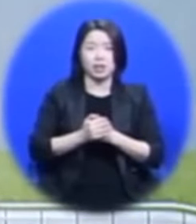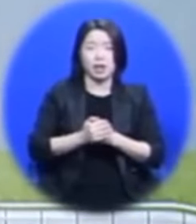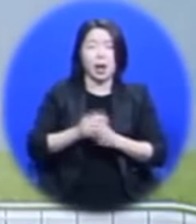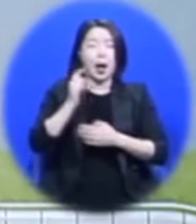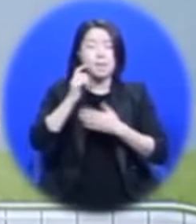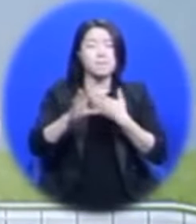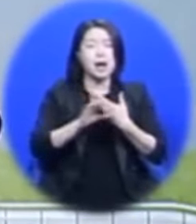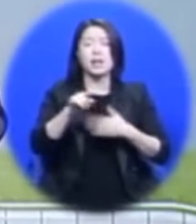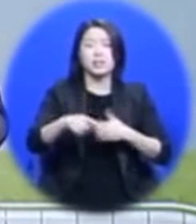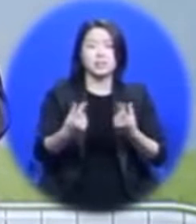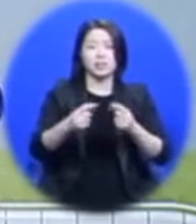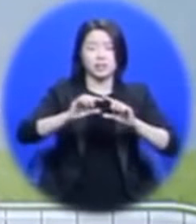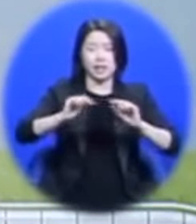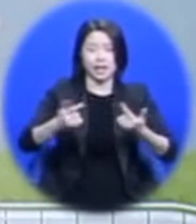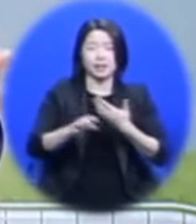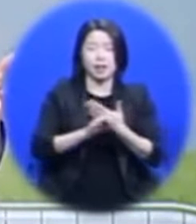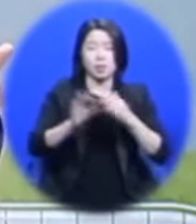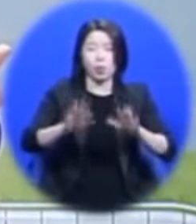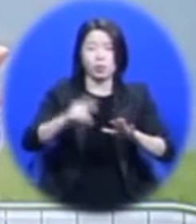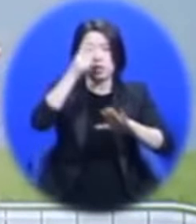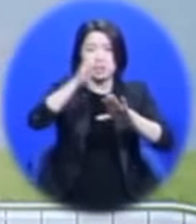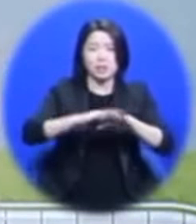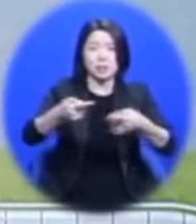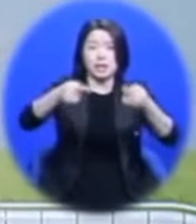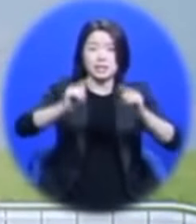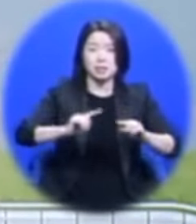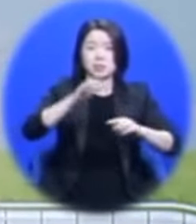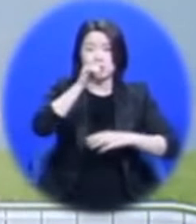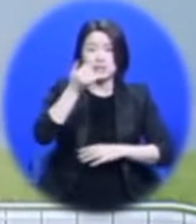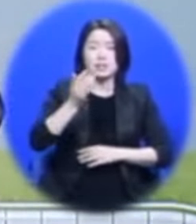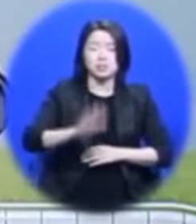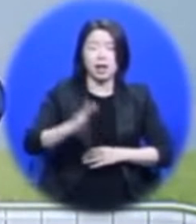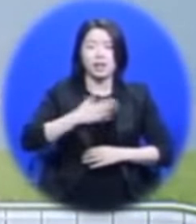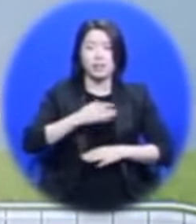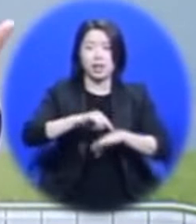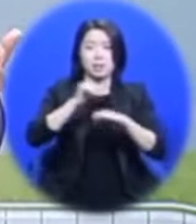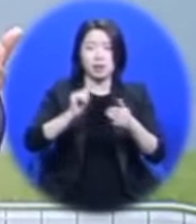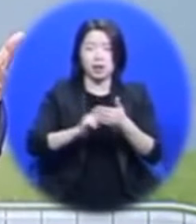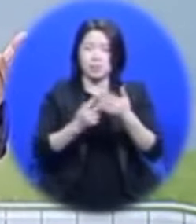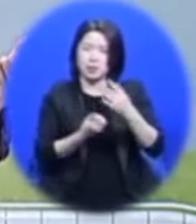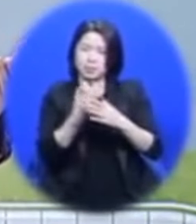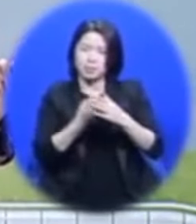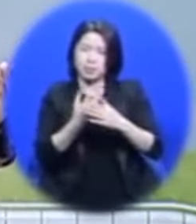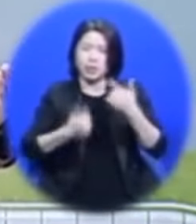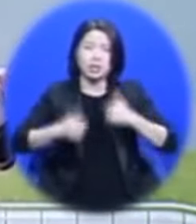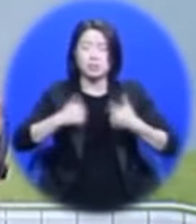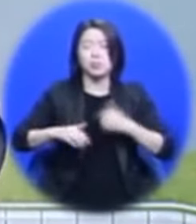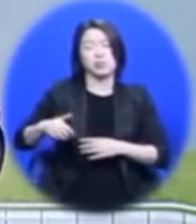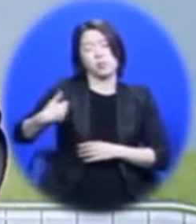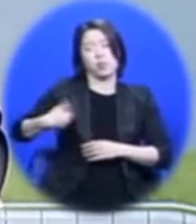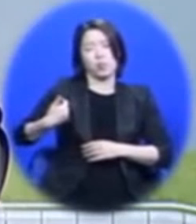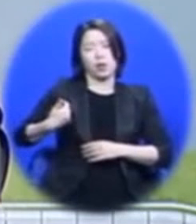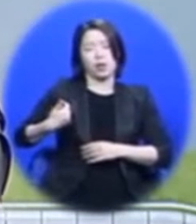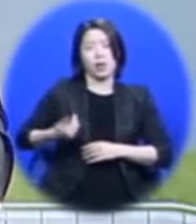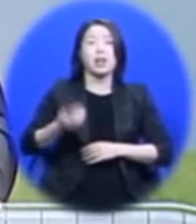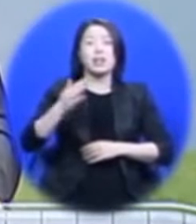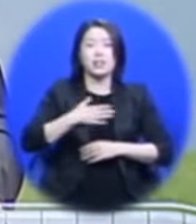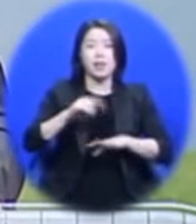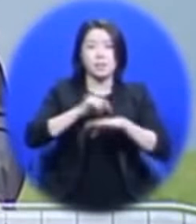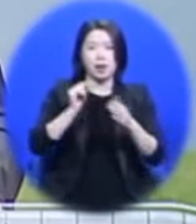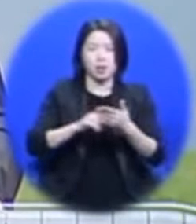만약에 그렇지 않다면 오늘 와서 예배는 참석하고 있지만 내 마음에 샘솟는 기쁨이 뭔지 모르겠고 내